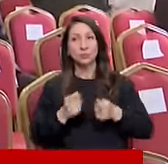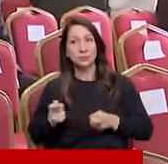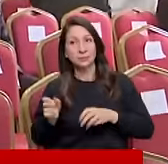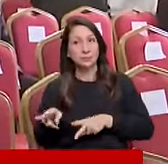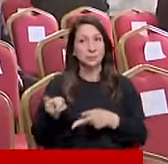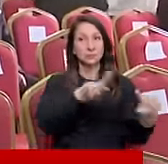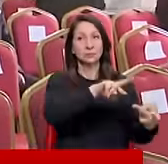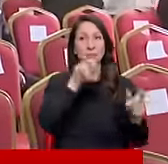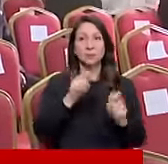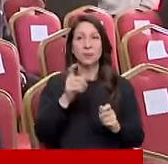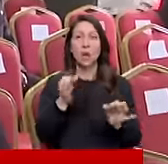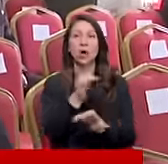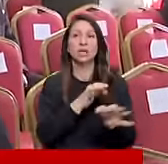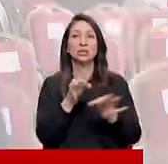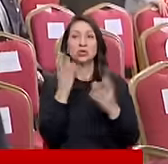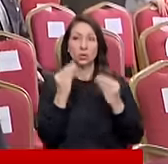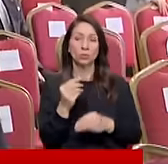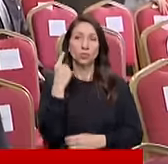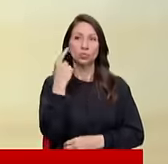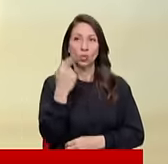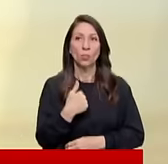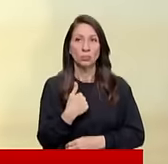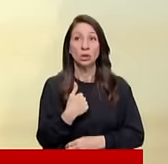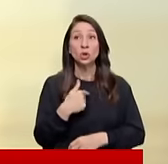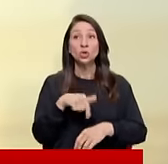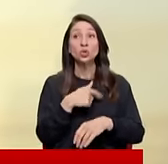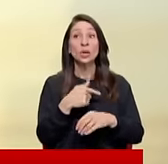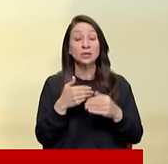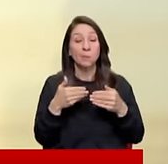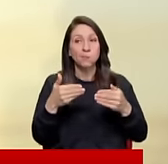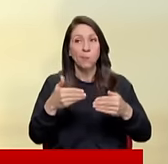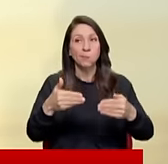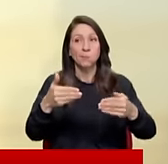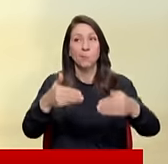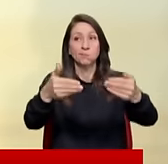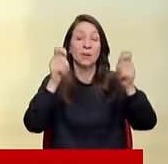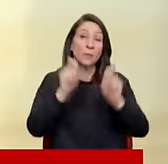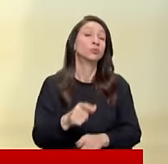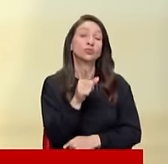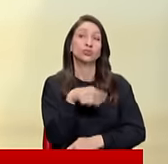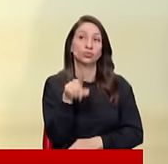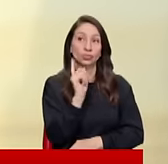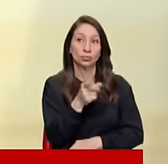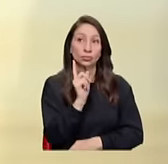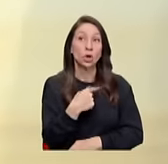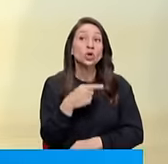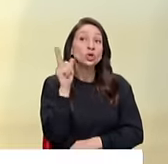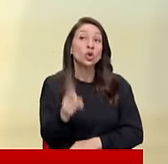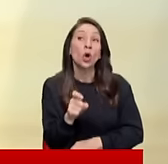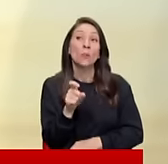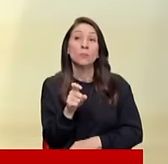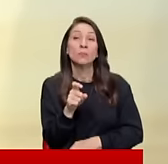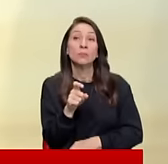için yapılan bir organizasyon olarak öyle görülüyor. Süreci uzattıkça uzatıyorsunuz. Soruyorum